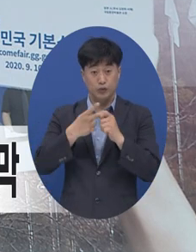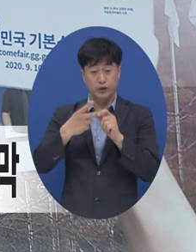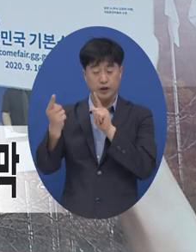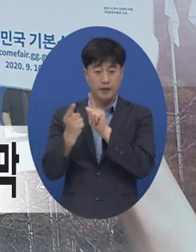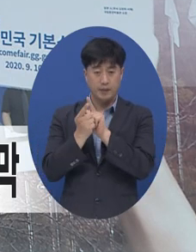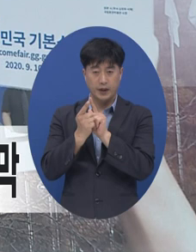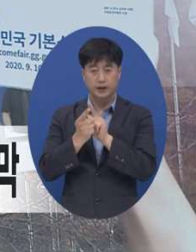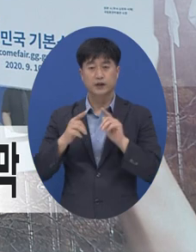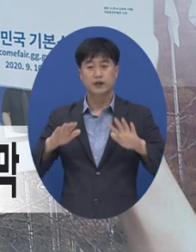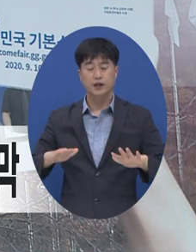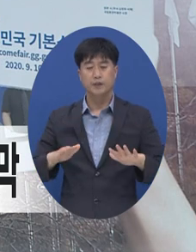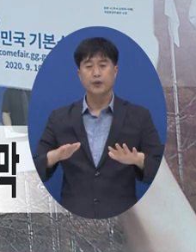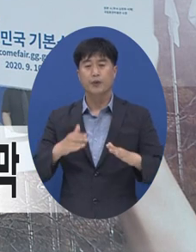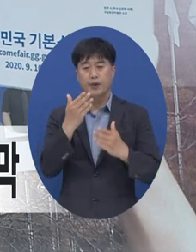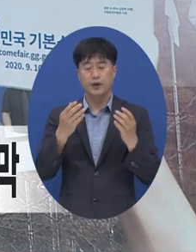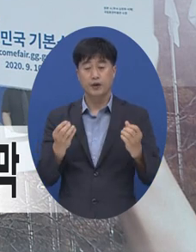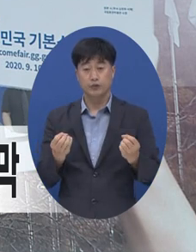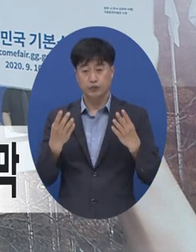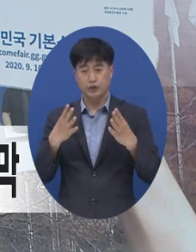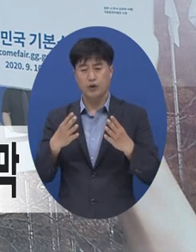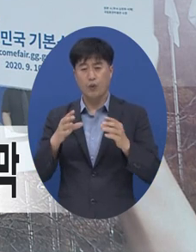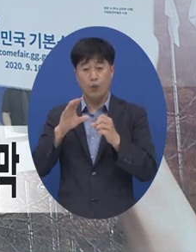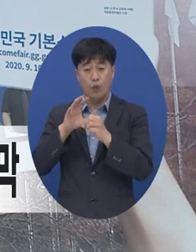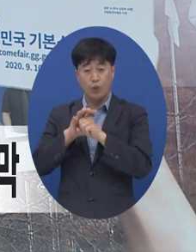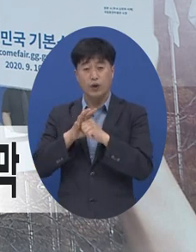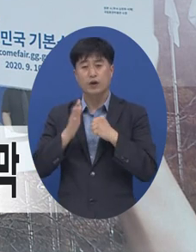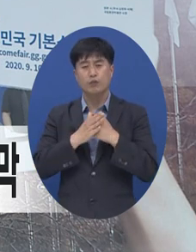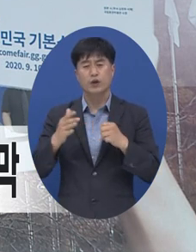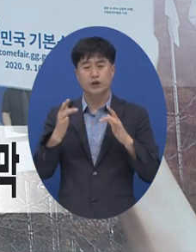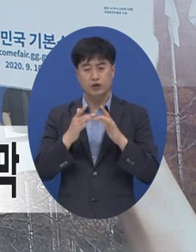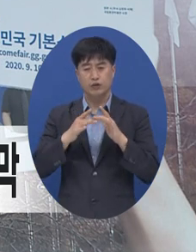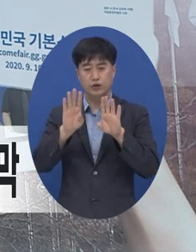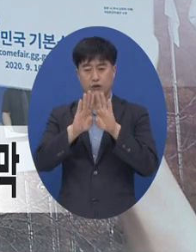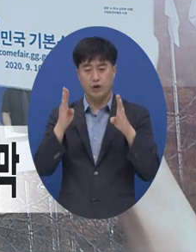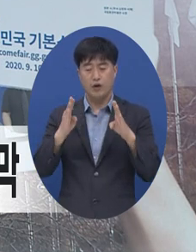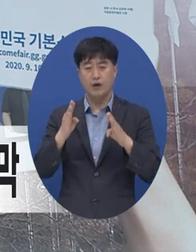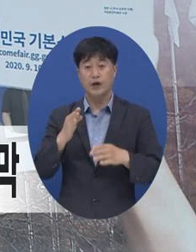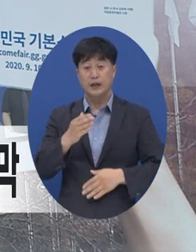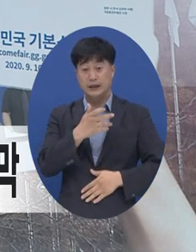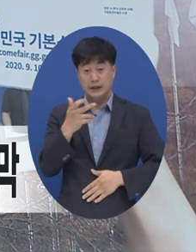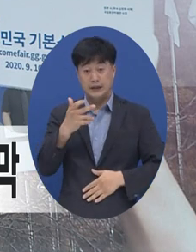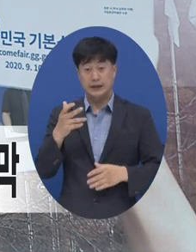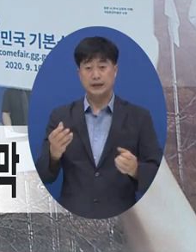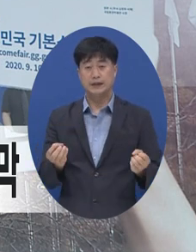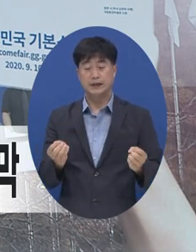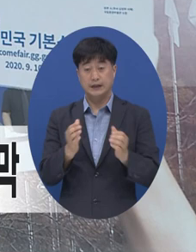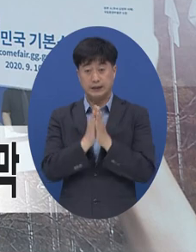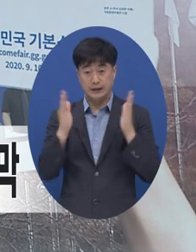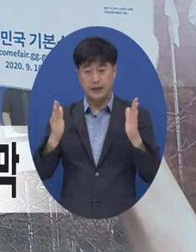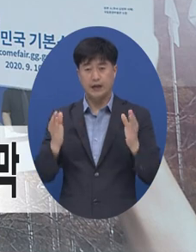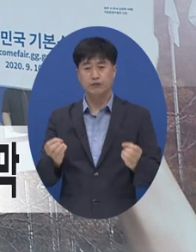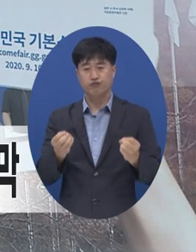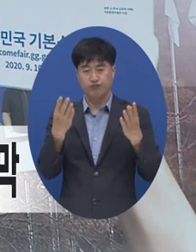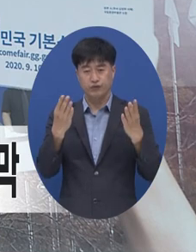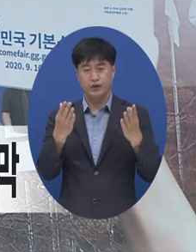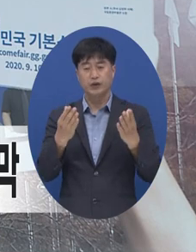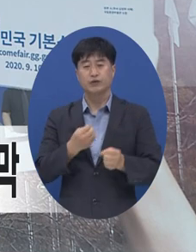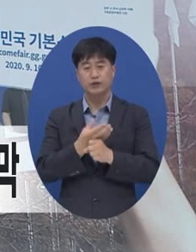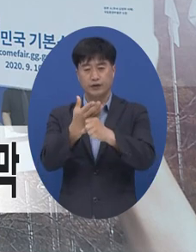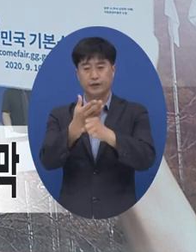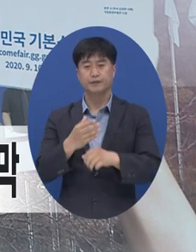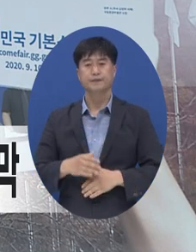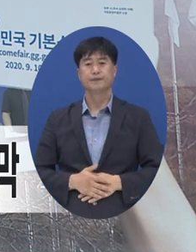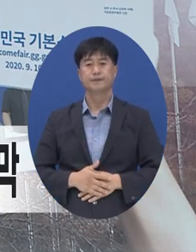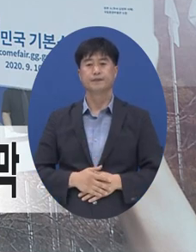이번 박람회는 코로나19 탓에 온라인으로 개최했는데요. 대단원의 시작을 알리는 개막식을 최창순 기자가